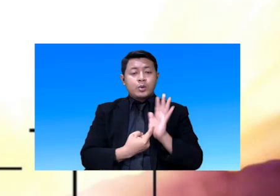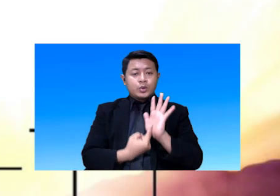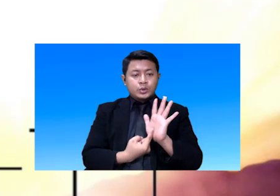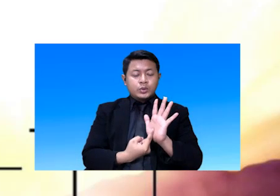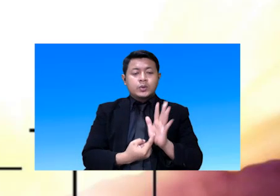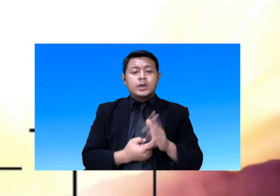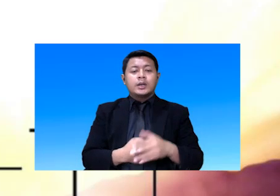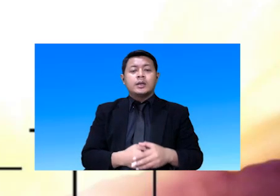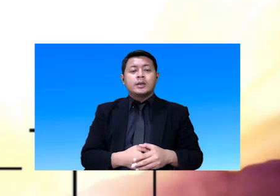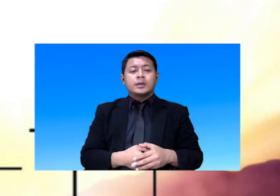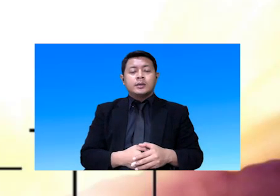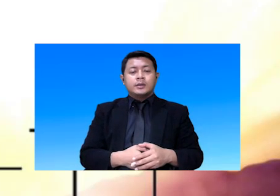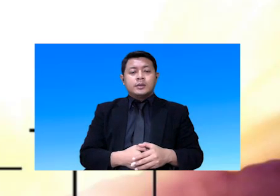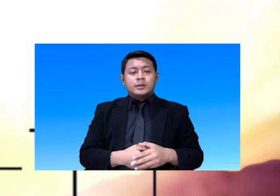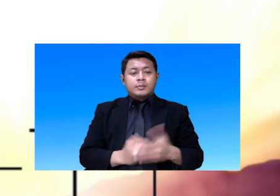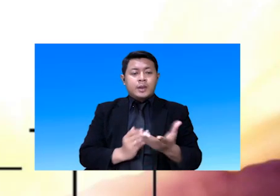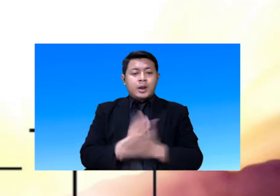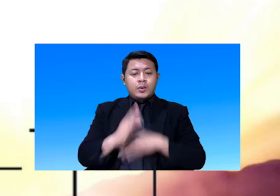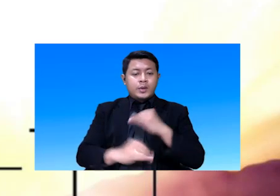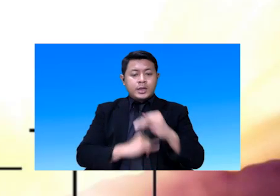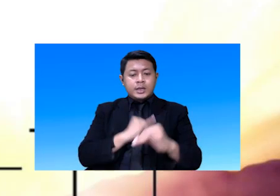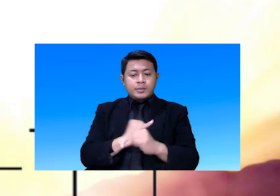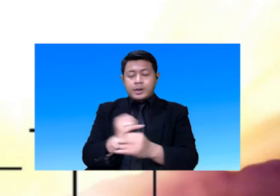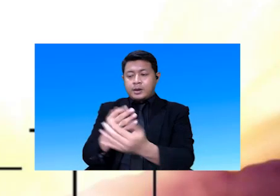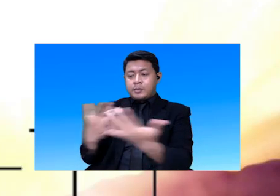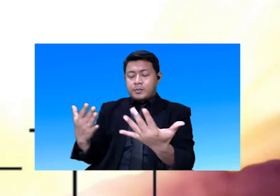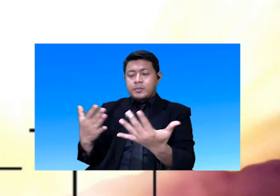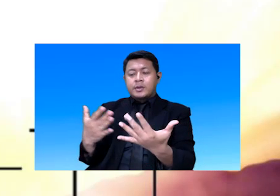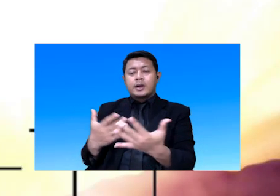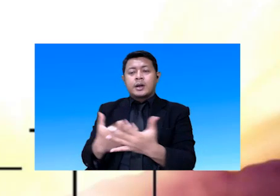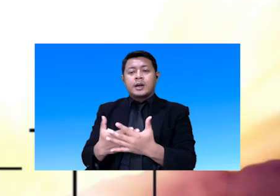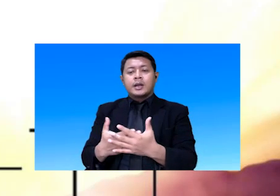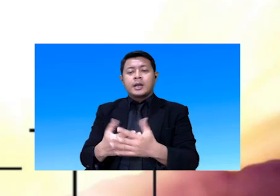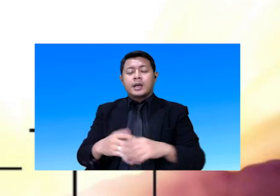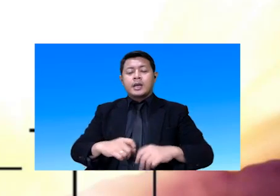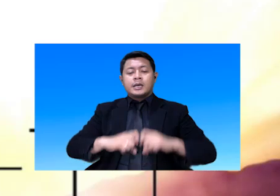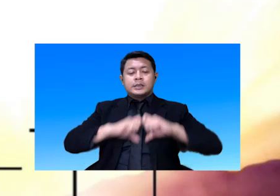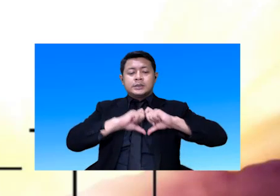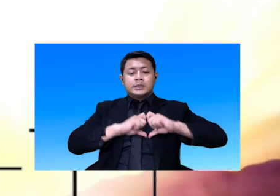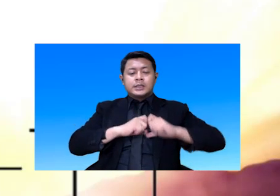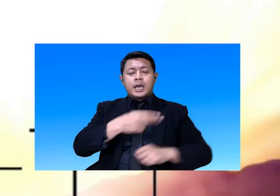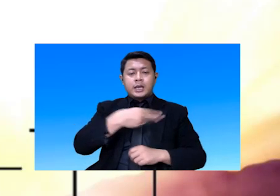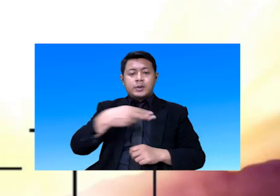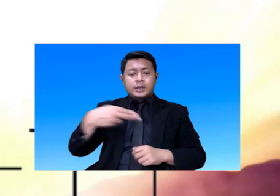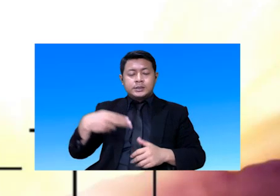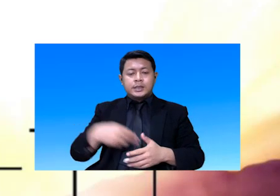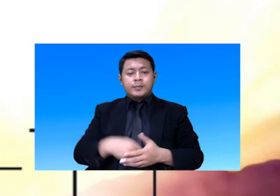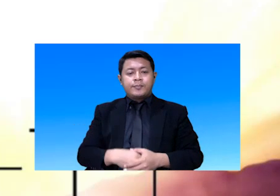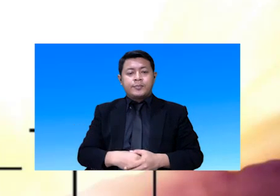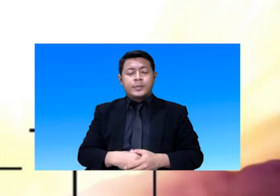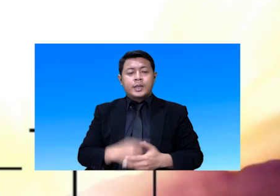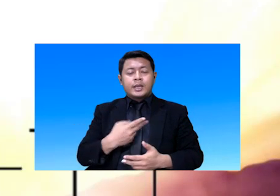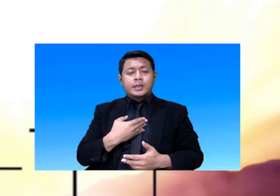Untuk menunjukkan bahwa dengan inspirasi iman, mereka mewujudkan rasa cinta tanah